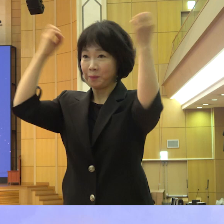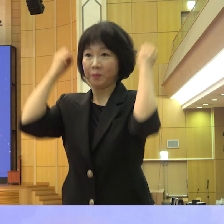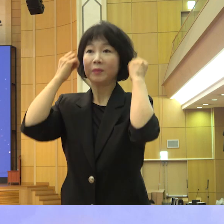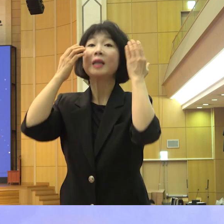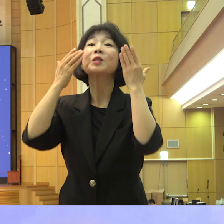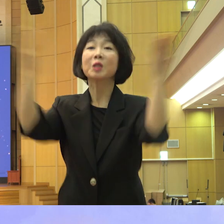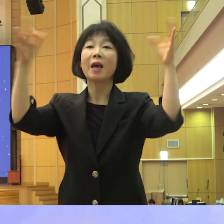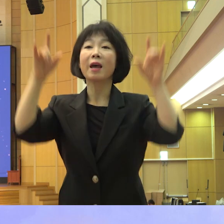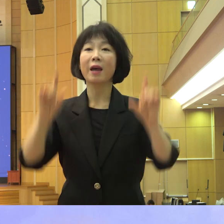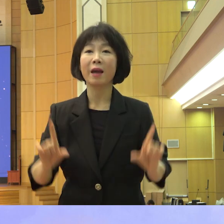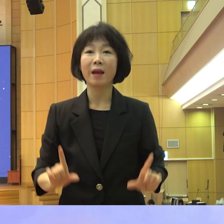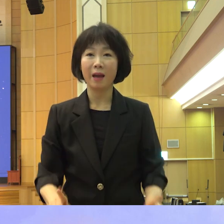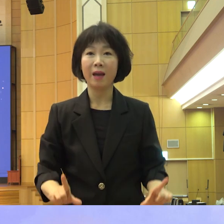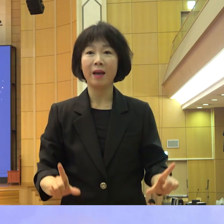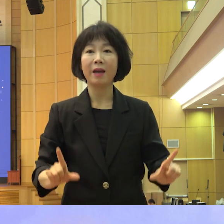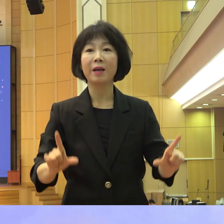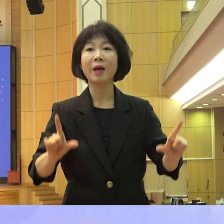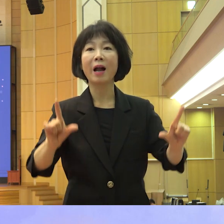가득한